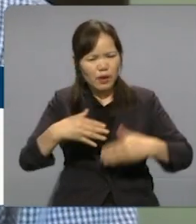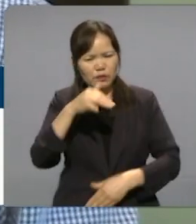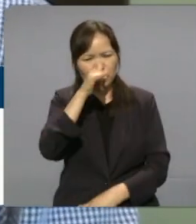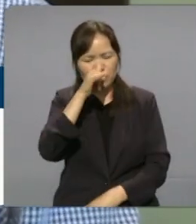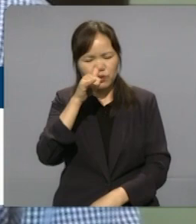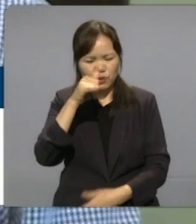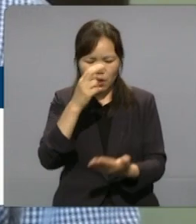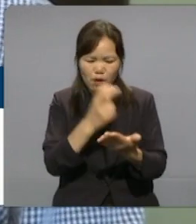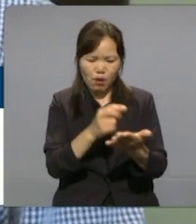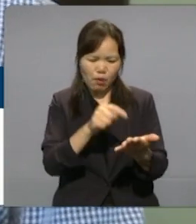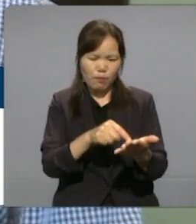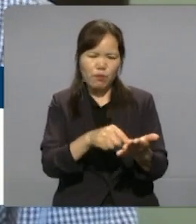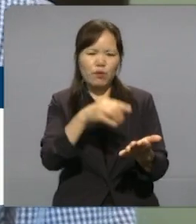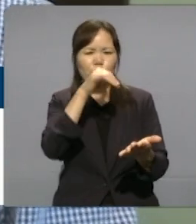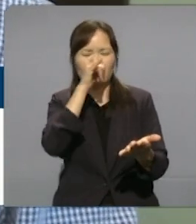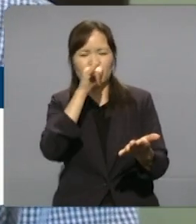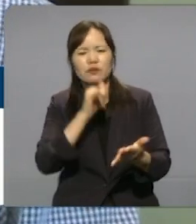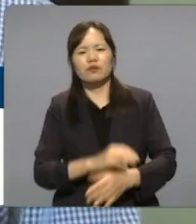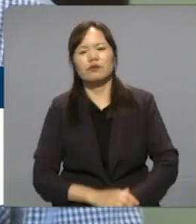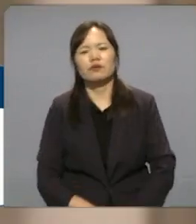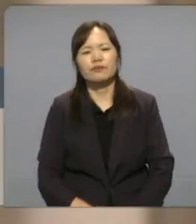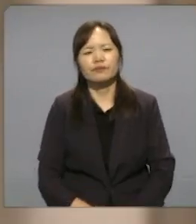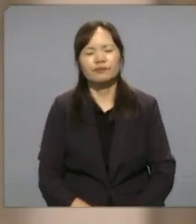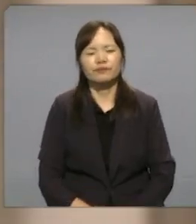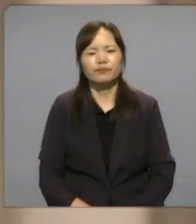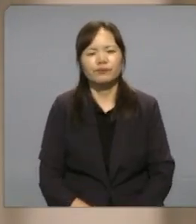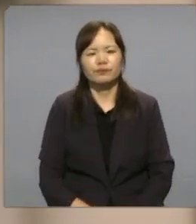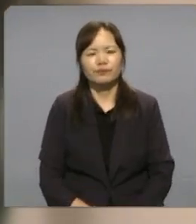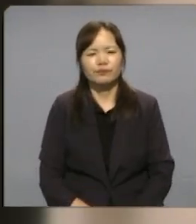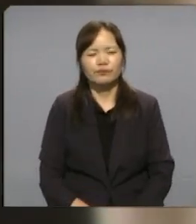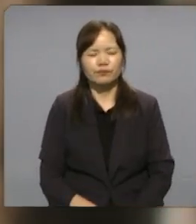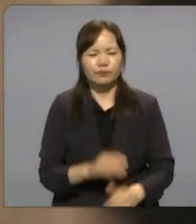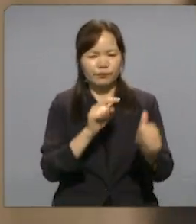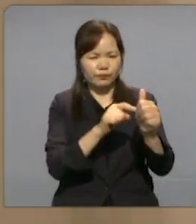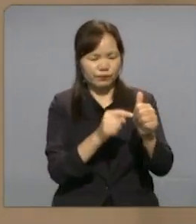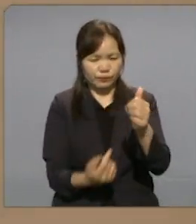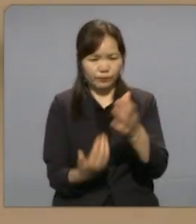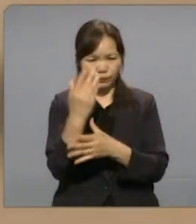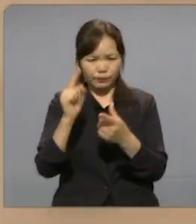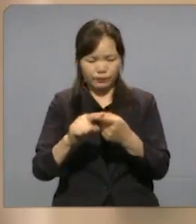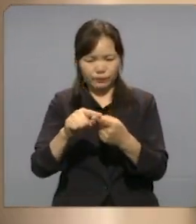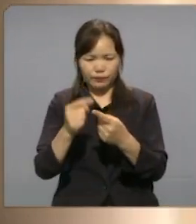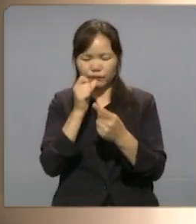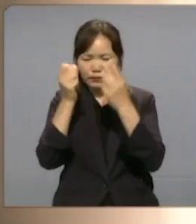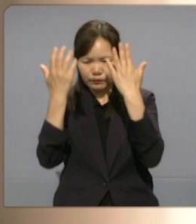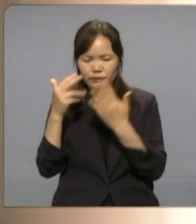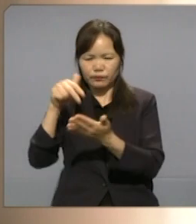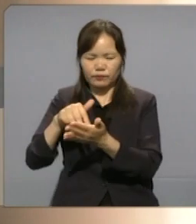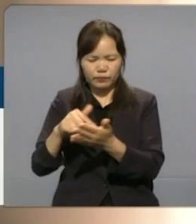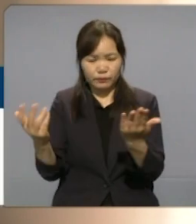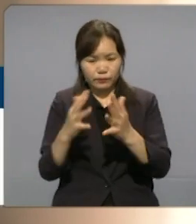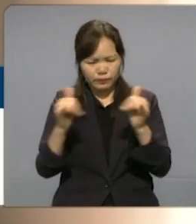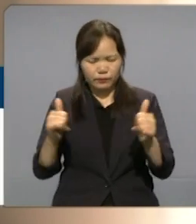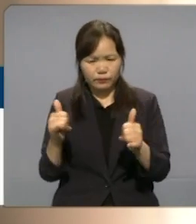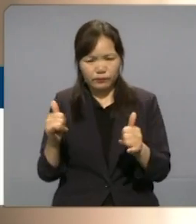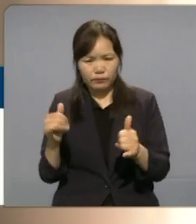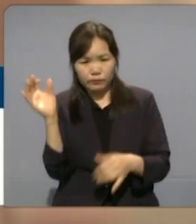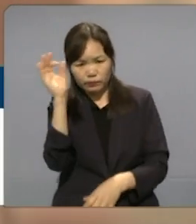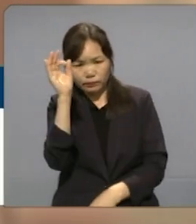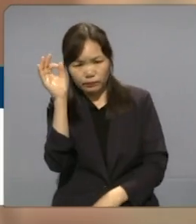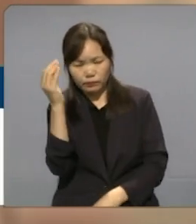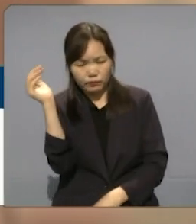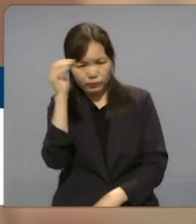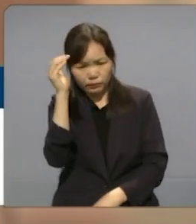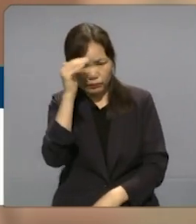하도록 그렇게 우리 법은 강제하고 있습니다. 문 씨 사고에 대해 구치소 측은 근무자가 순찰 중이라 비상벨